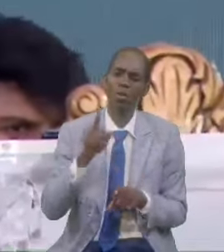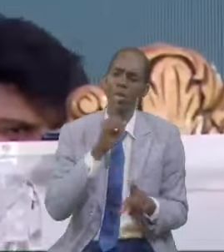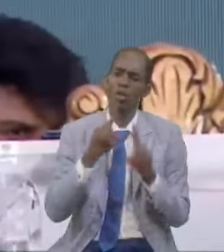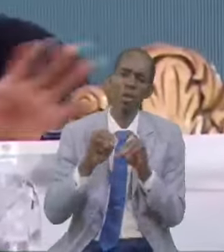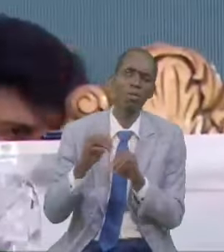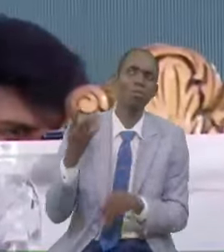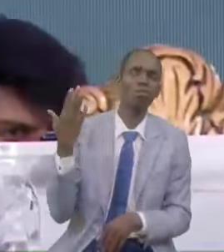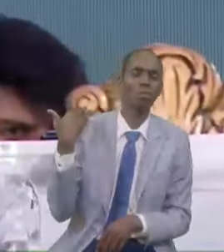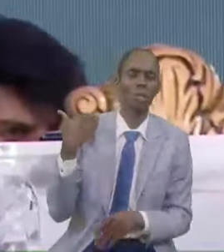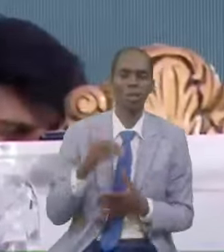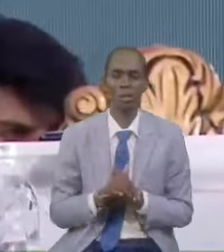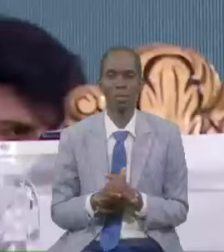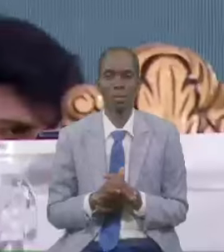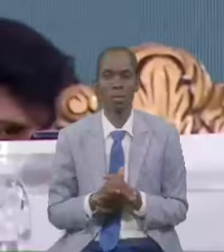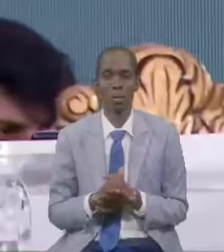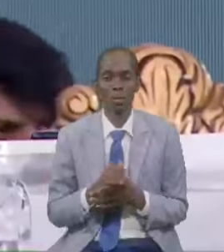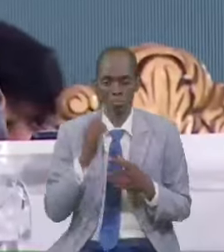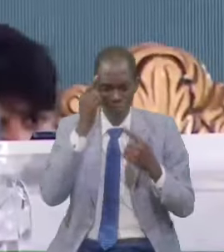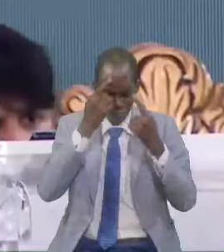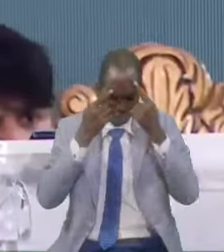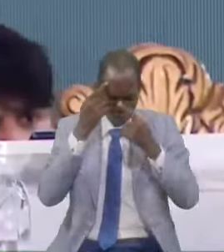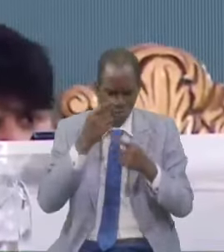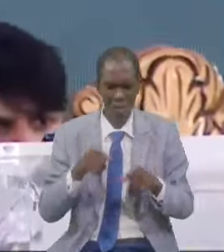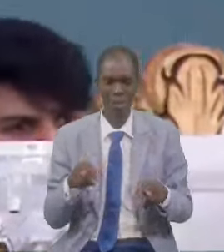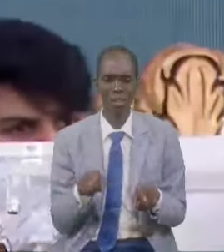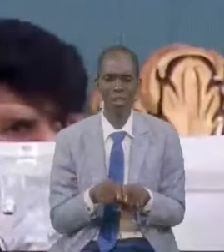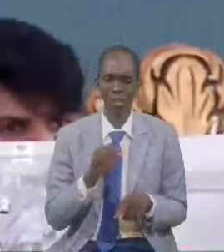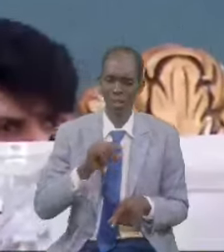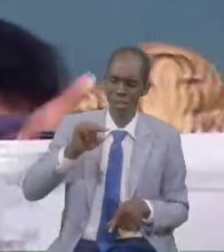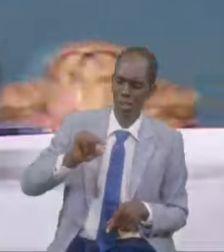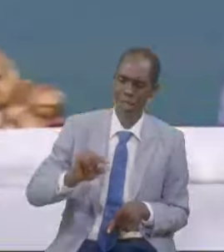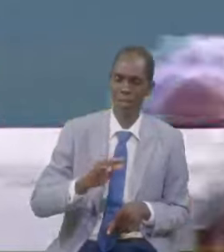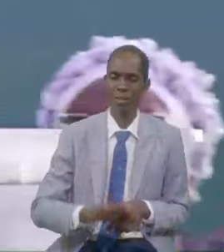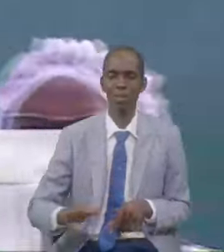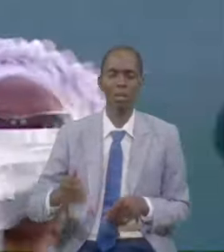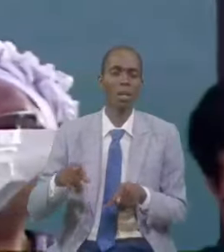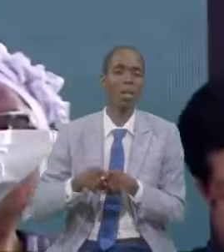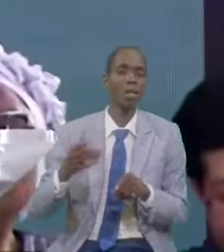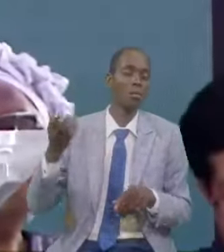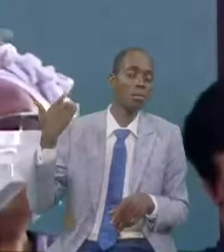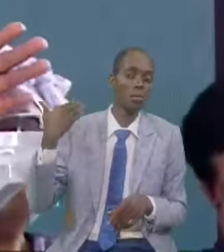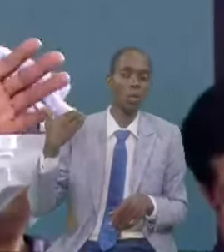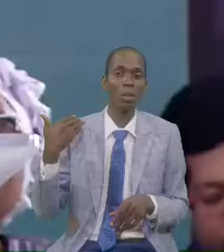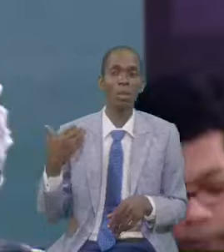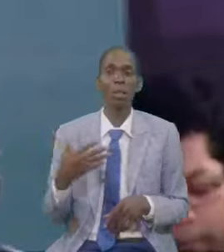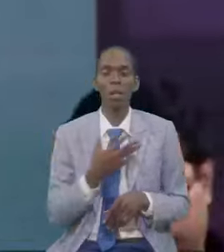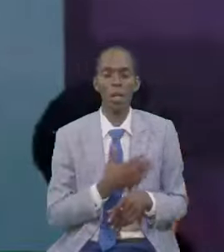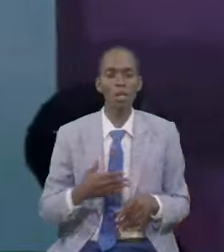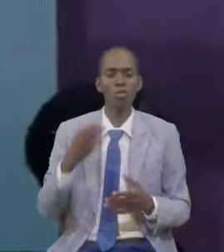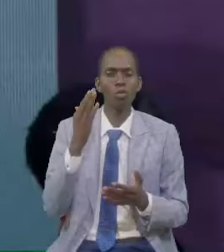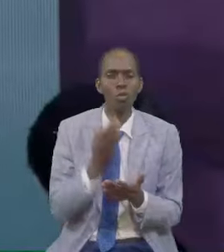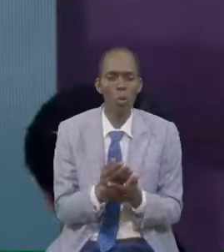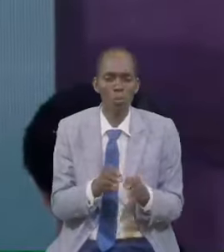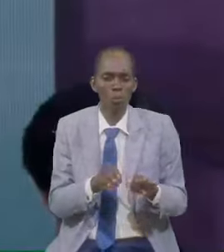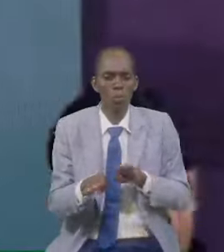మాట్లాడినట్టుగా మాట్లాడకు. Thinking like you thought in the past. గతంలో యోచించినట్లుగా యోచించకు. And thought stop acting like you acted